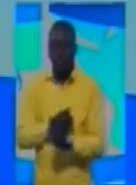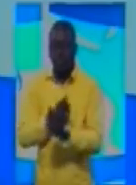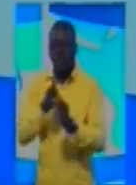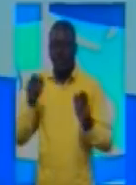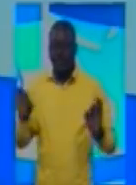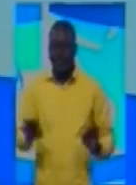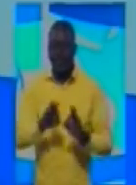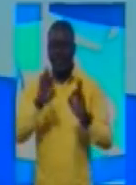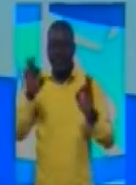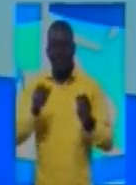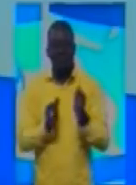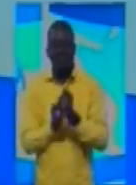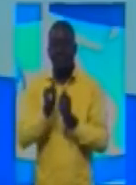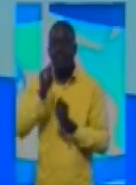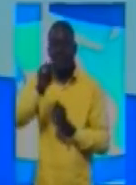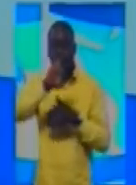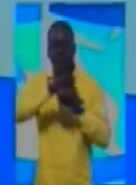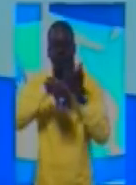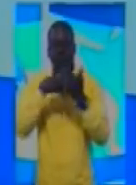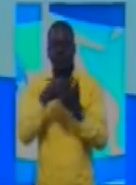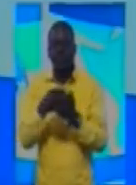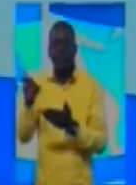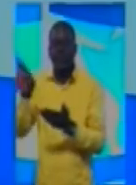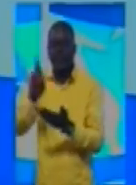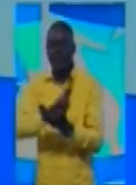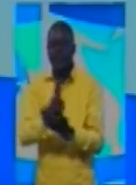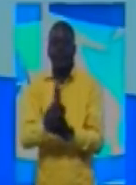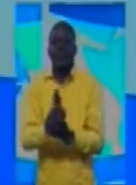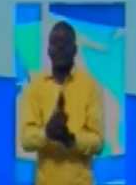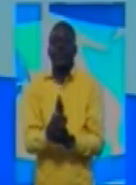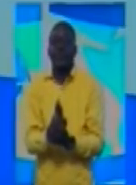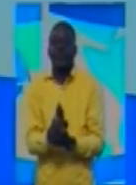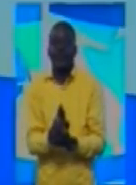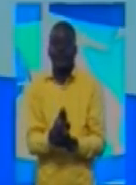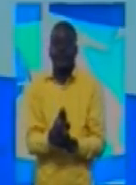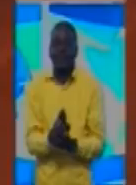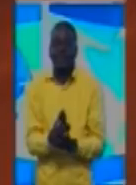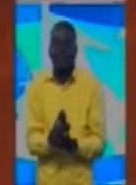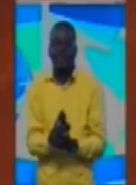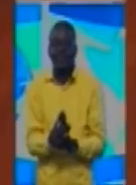passation de commandement avec Justin Tiendrebego et Aruna Mari.